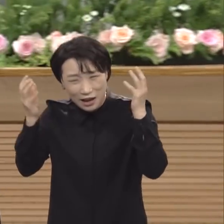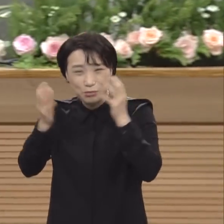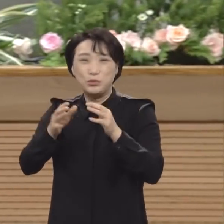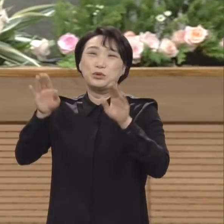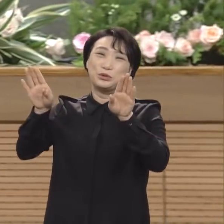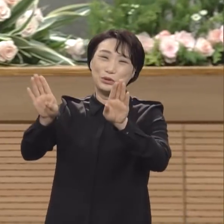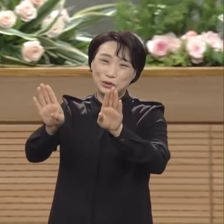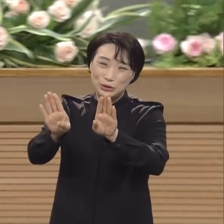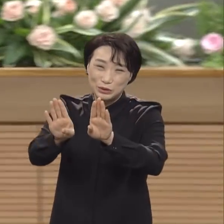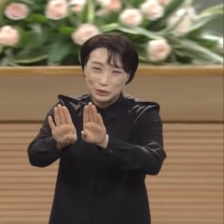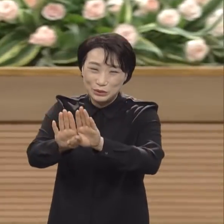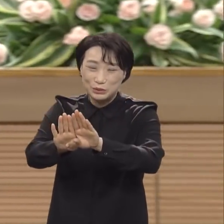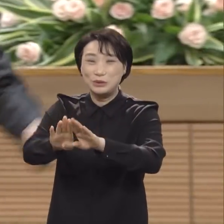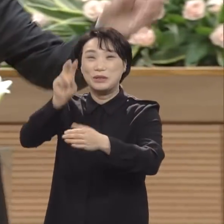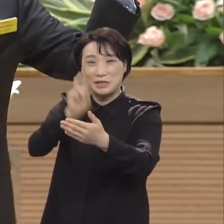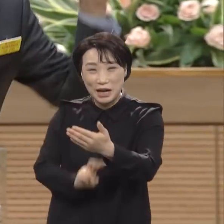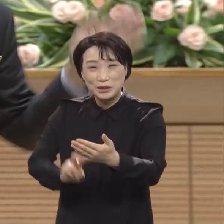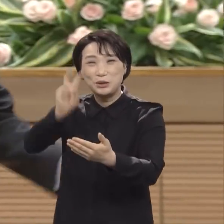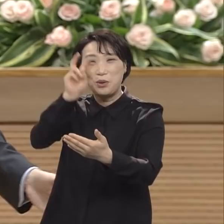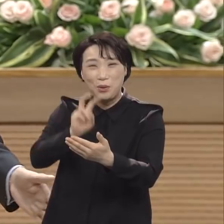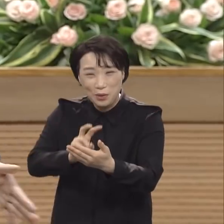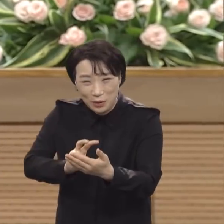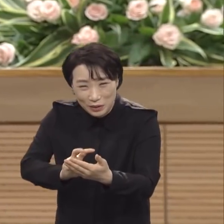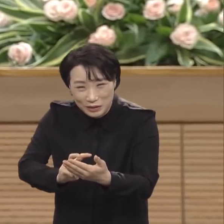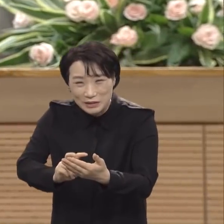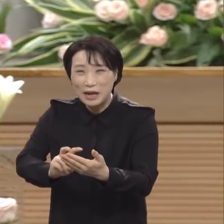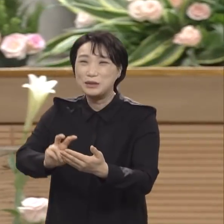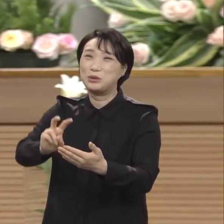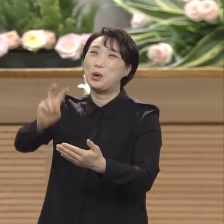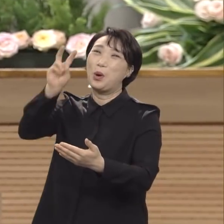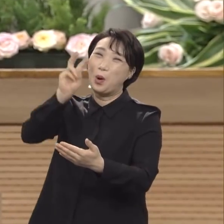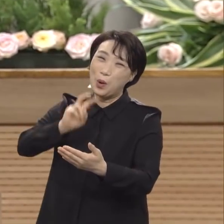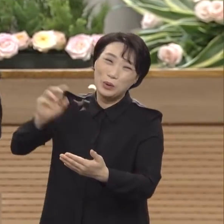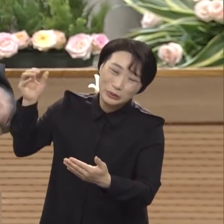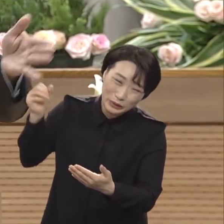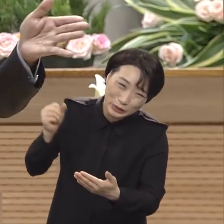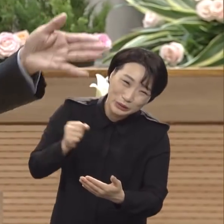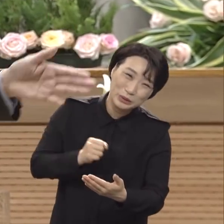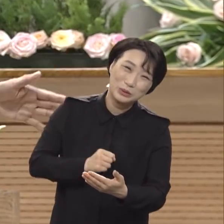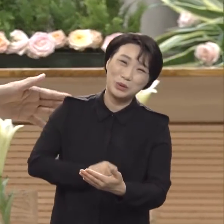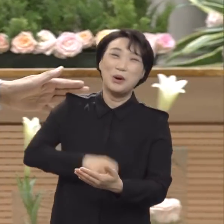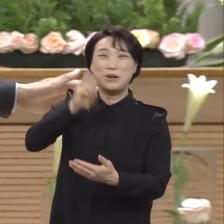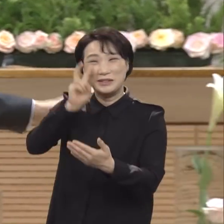고통의 문을 찬송